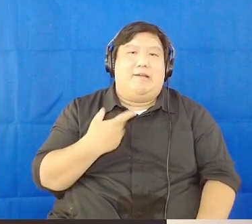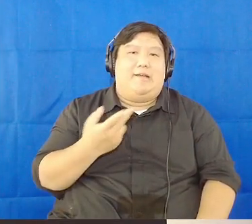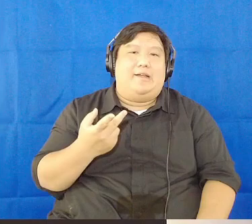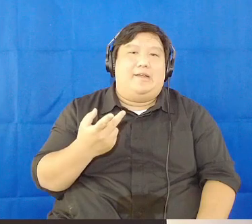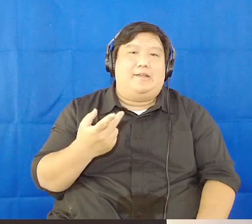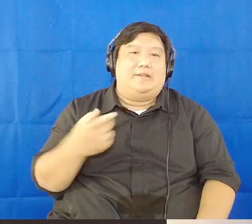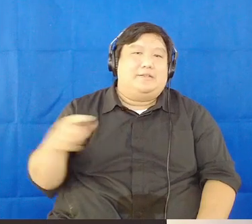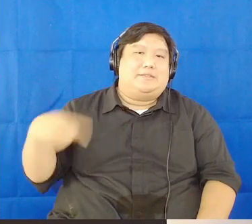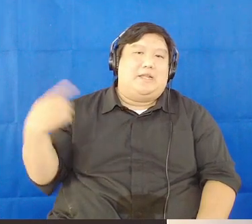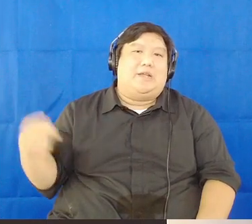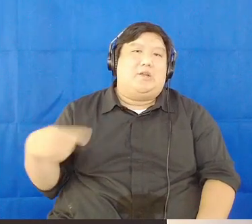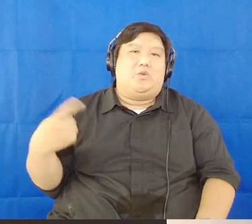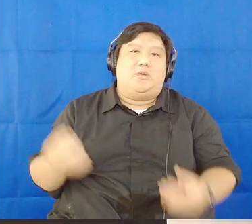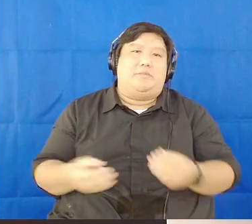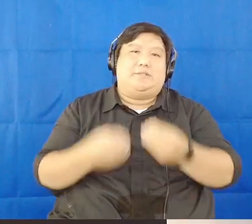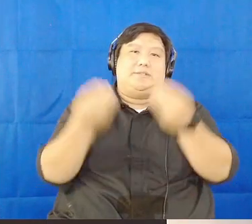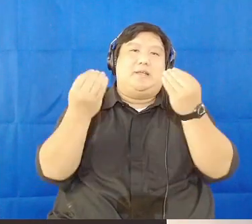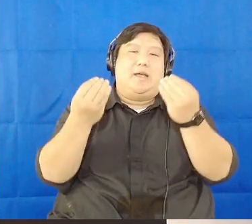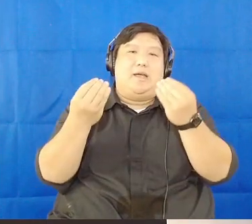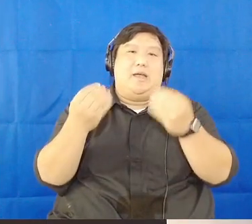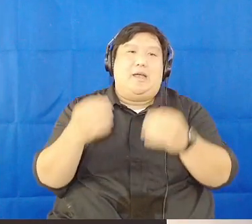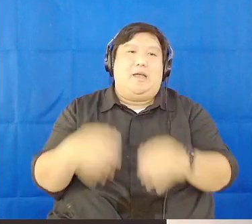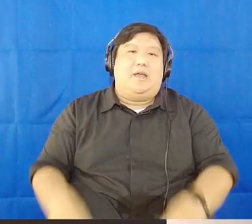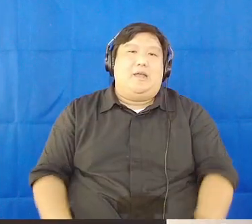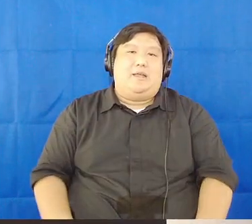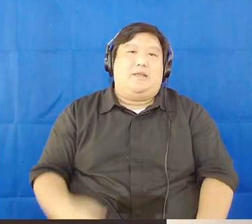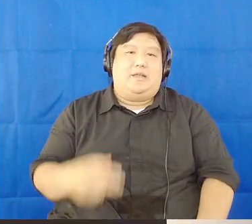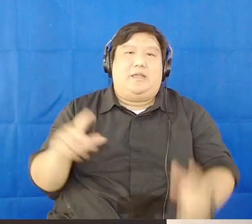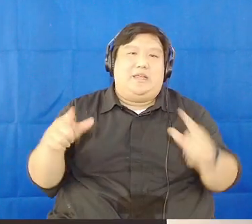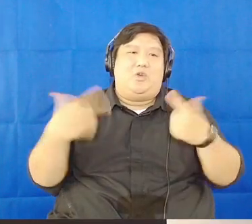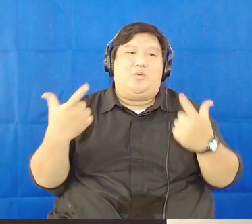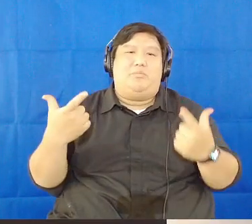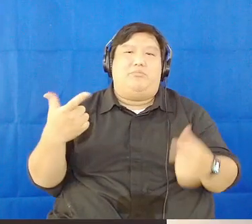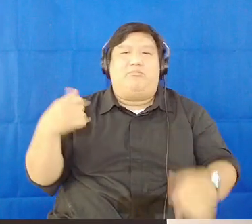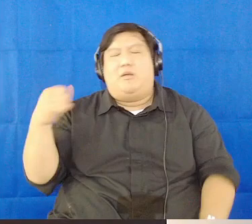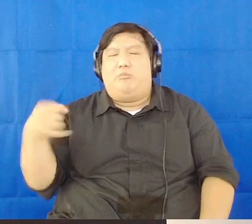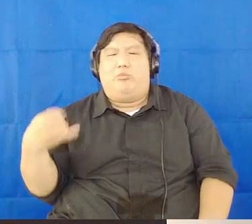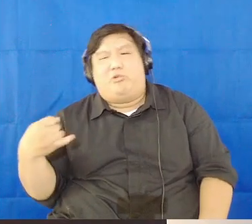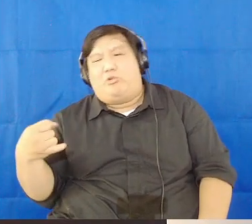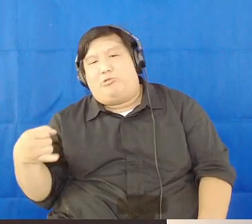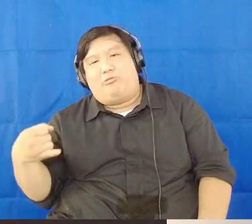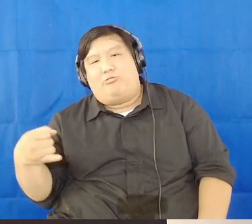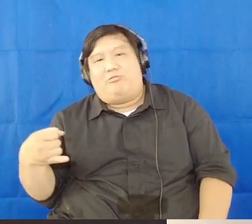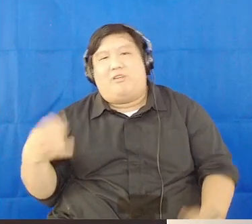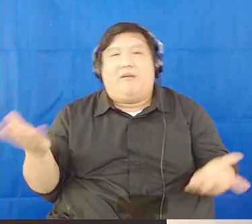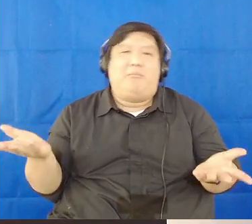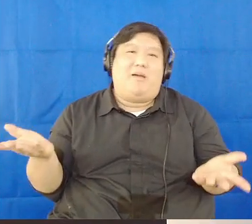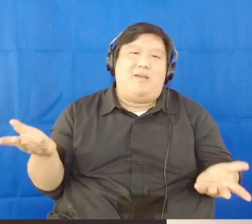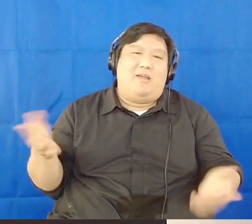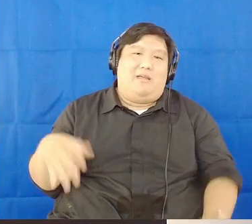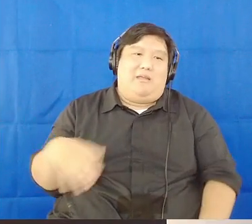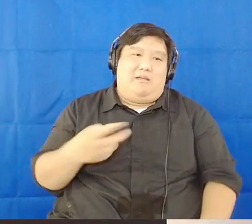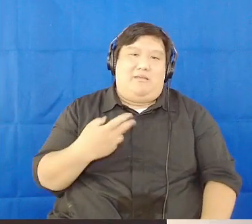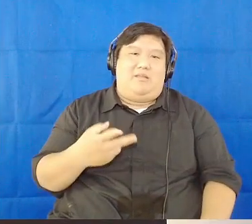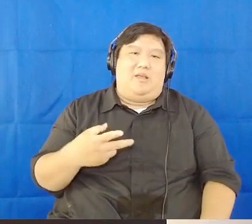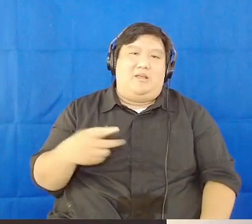menyambut tubuh dan darah Kristus, kok kita enggak baik-baik? Kok dalam kehidupan sehari-hari kita juga masih berdosa? Kita